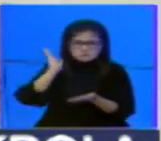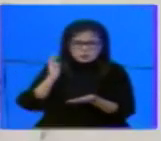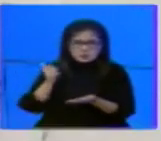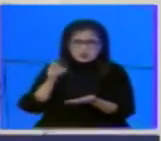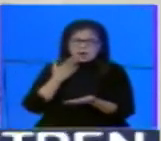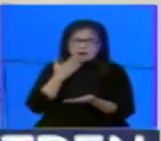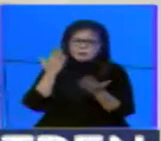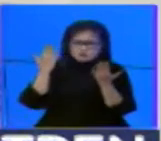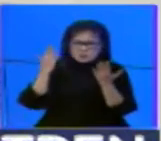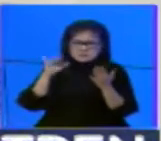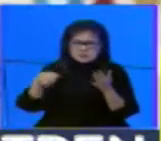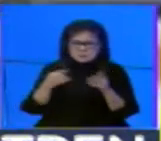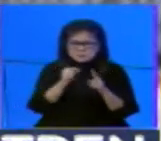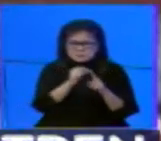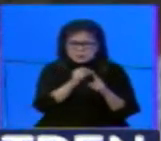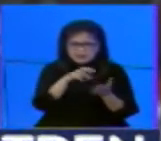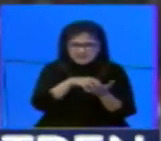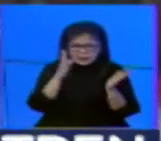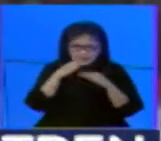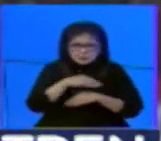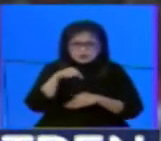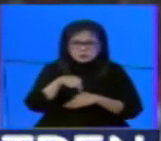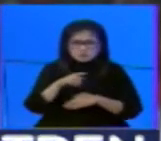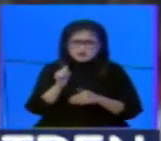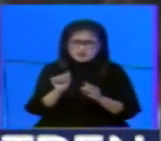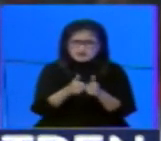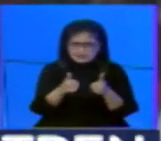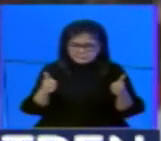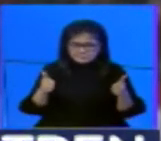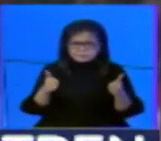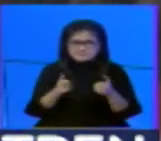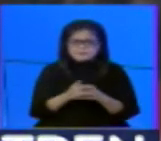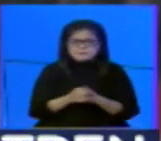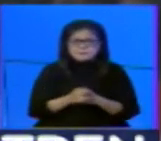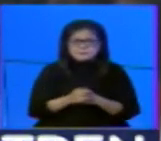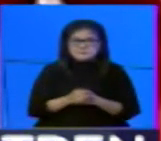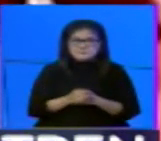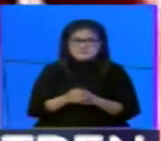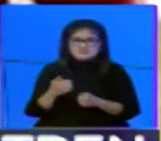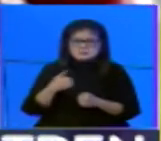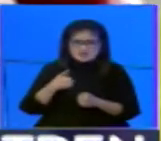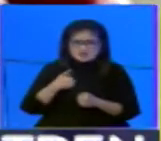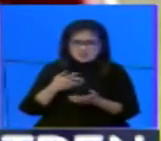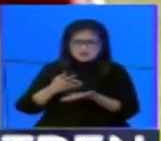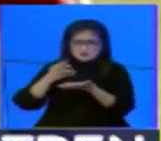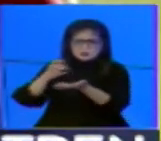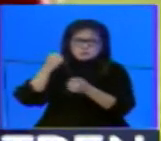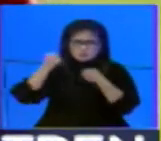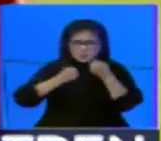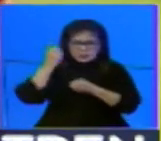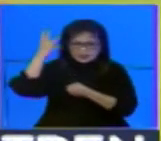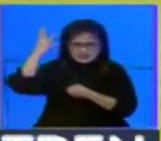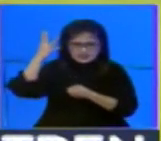menjadi top scorer di sana. Saya juara 3 di sana juga.